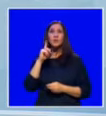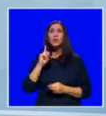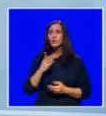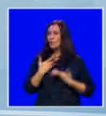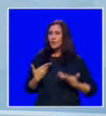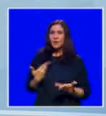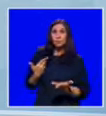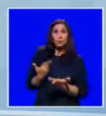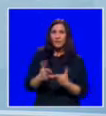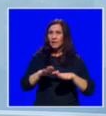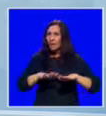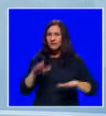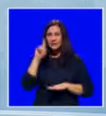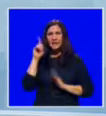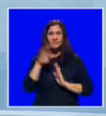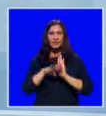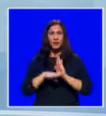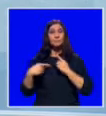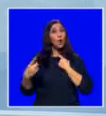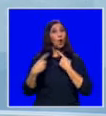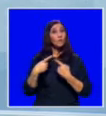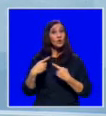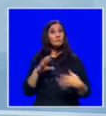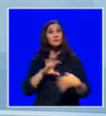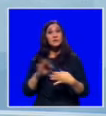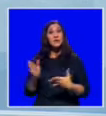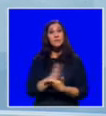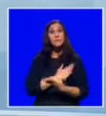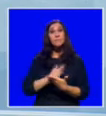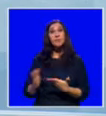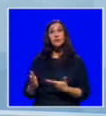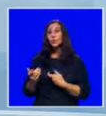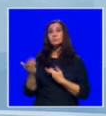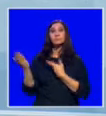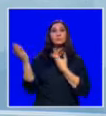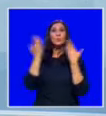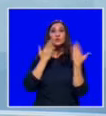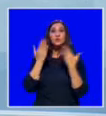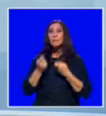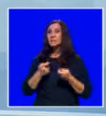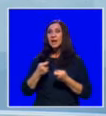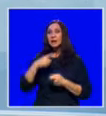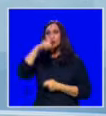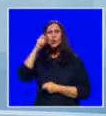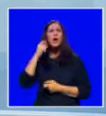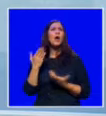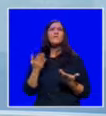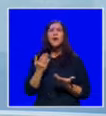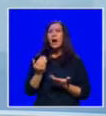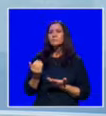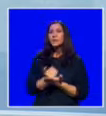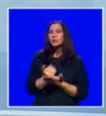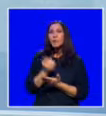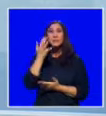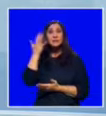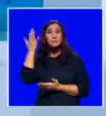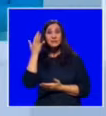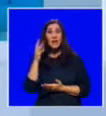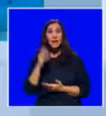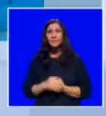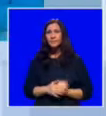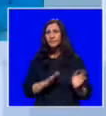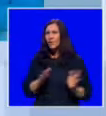на масата на дневен ред. Нека да говорим за връзката между образованието и пазара на труда, за това каква економика си представяме. Нека да говорим вие